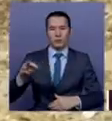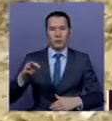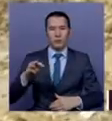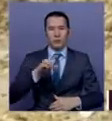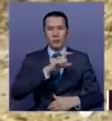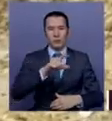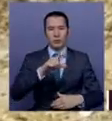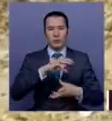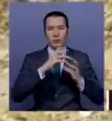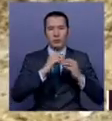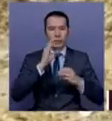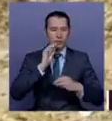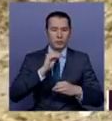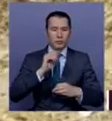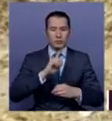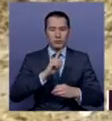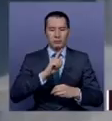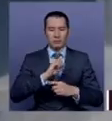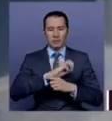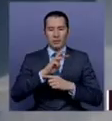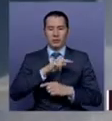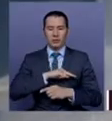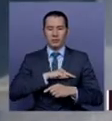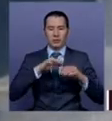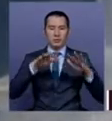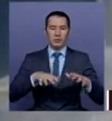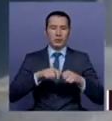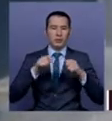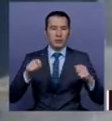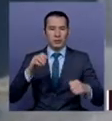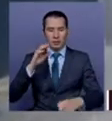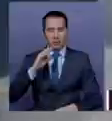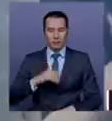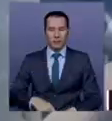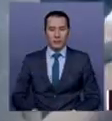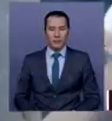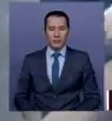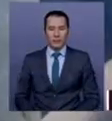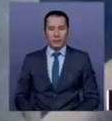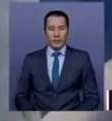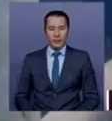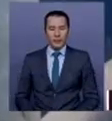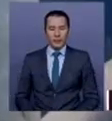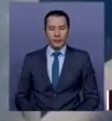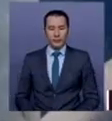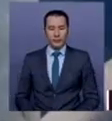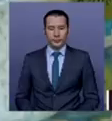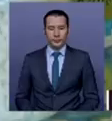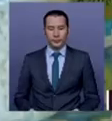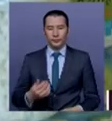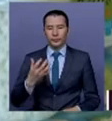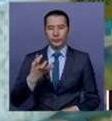тұрғындарының табысын арттырып, отандық ауыл шаруашылығы кәсіпорындарының жүктемесін 53-70%-ға дейін жоғарылатады